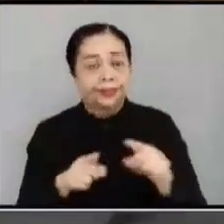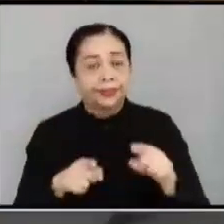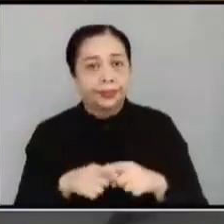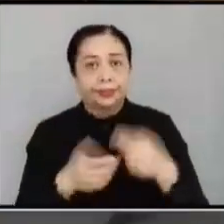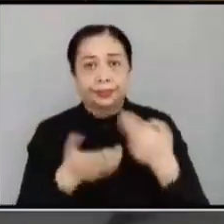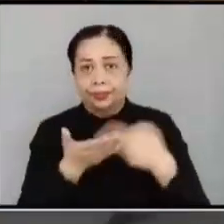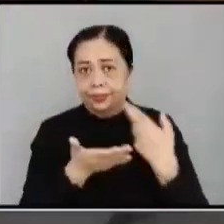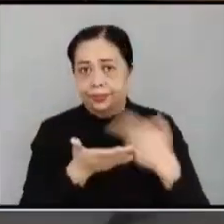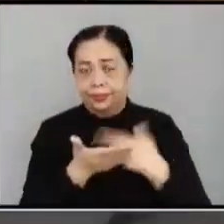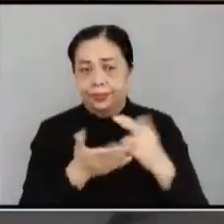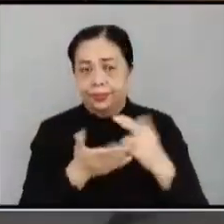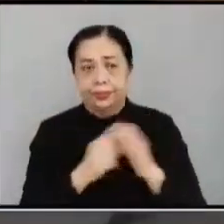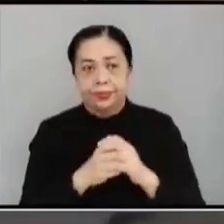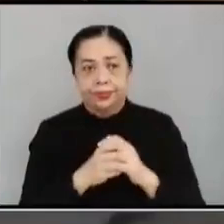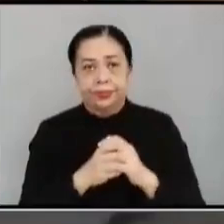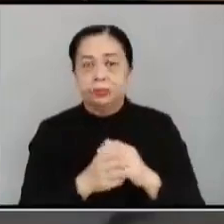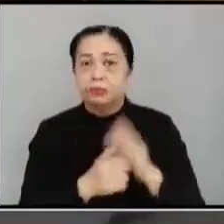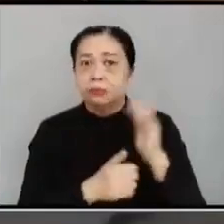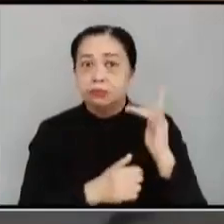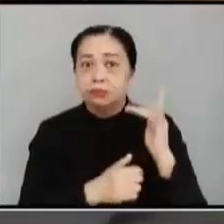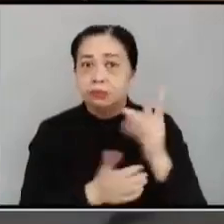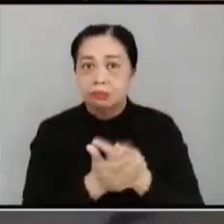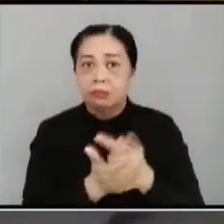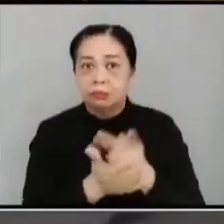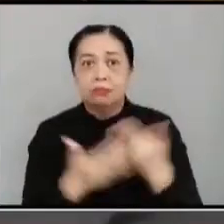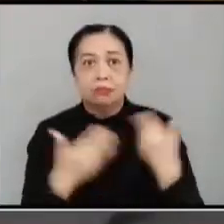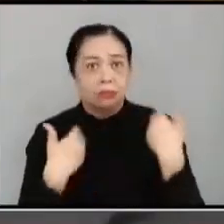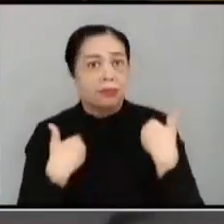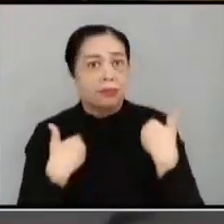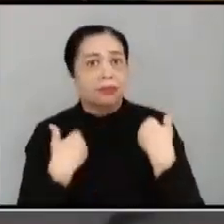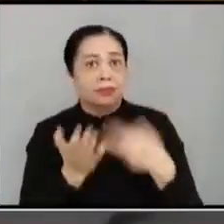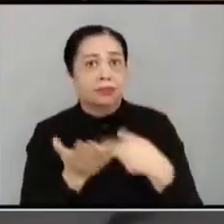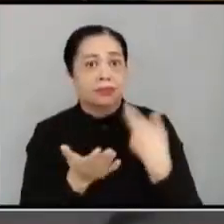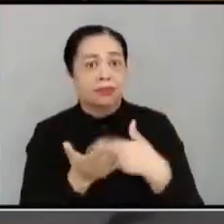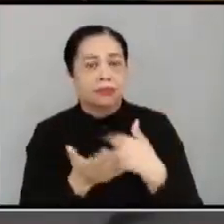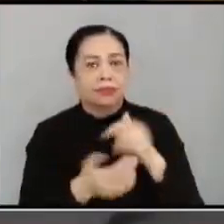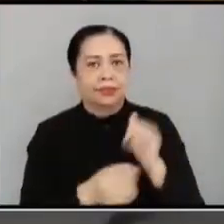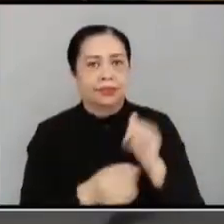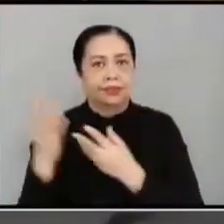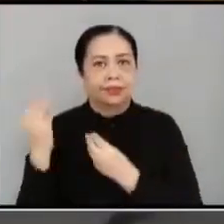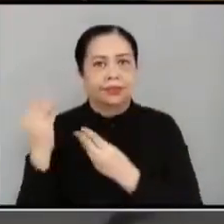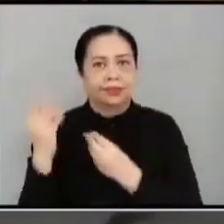na tiga 25 pesos per kilo. Yan lang muna ang update dito